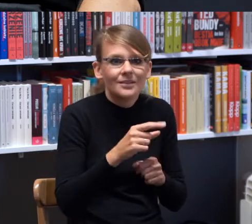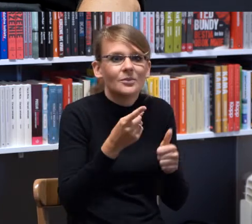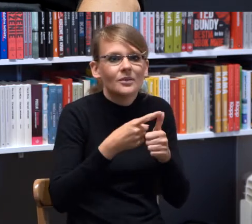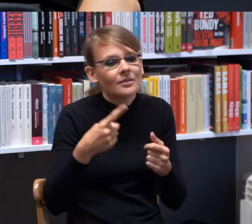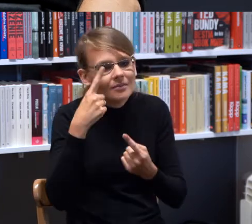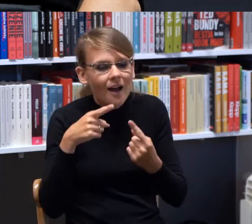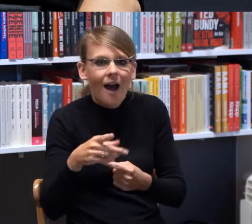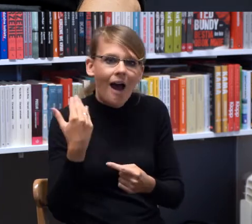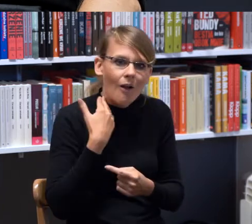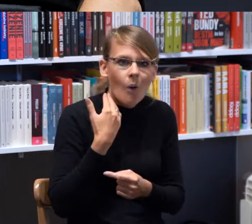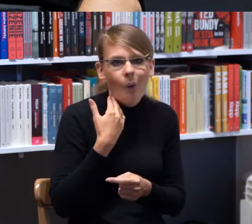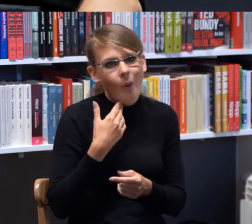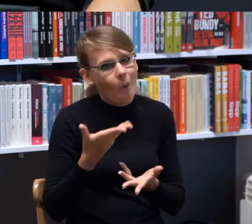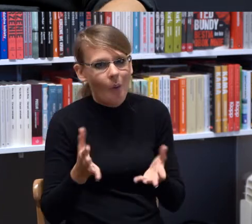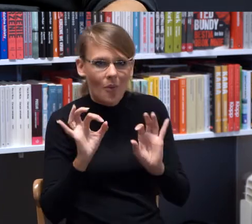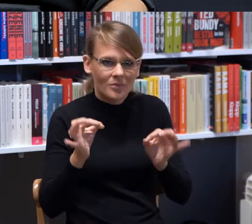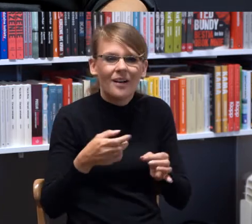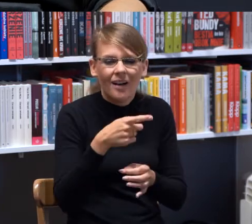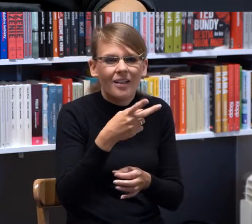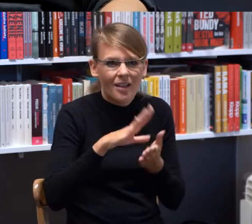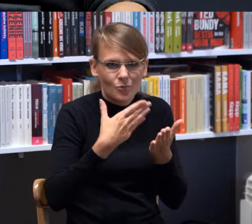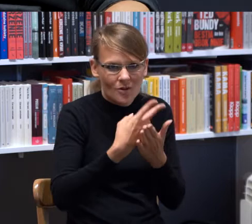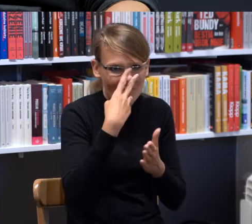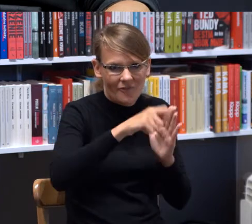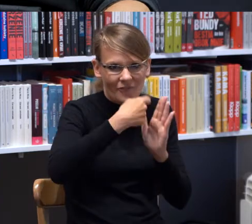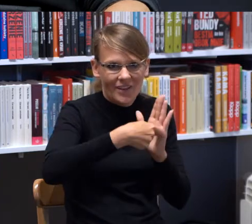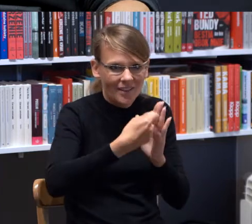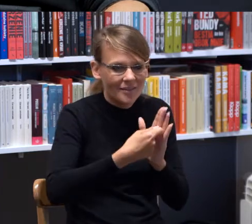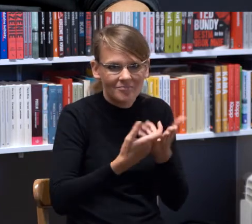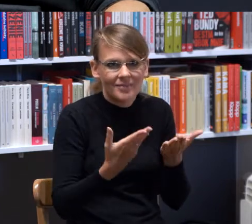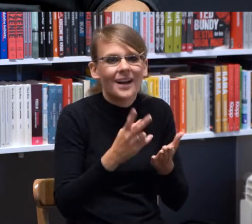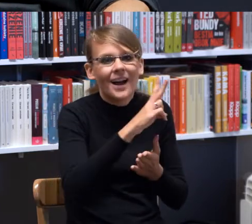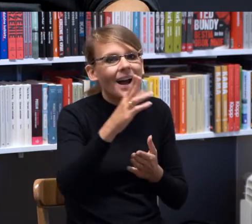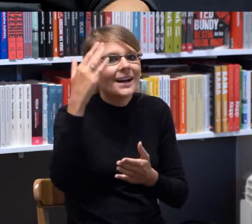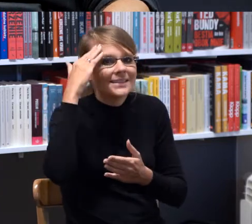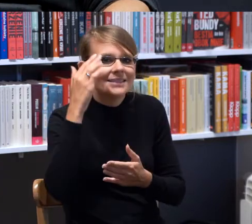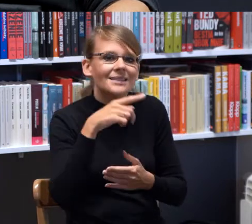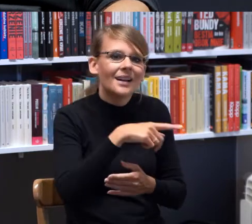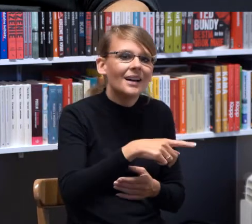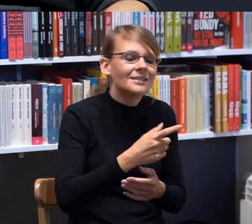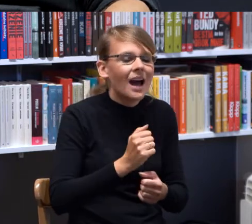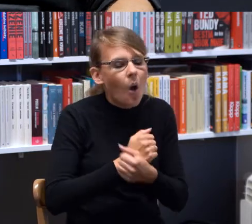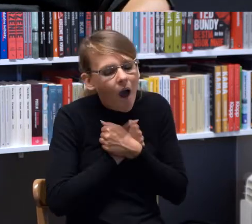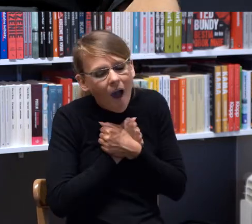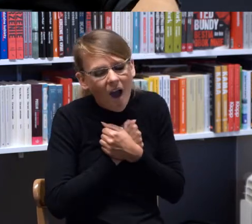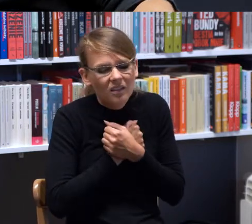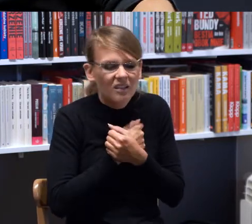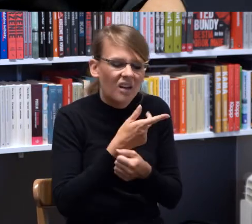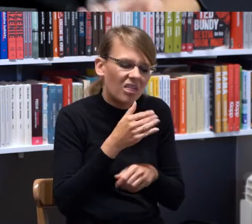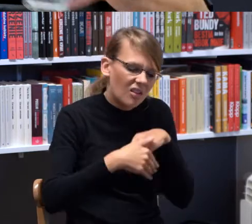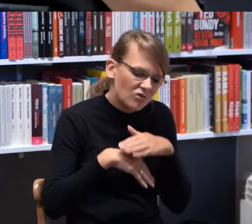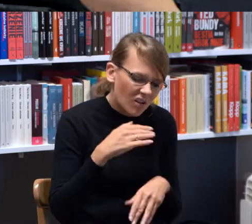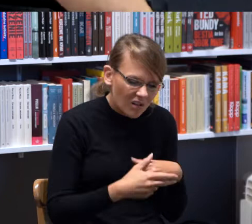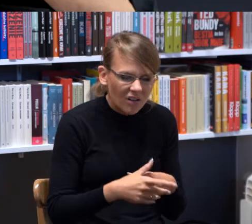tego alkoholu. Zresztą to widać w filmach, że no każdy zna figurę tego zakochanego nieszczęśnika, który